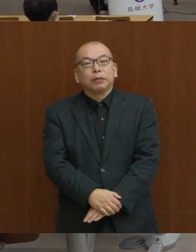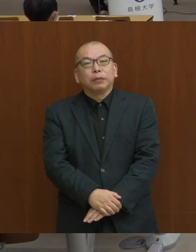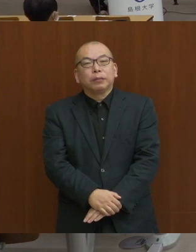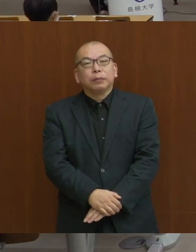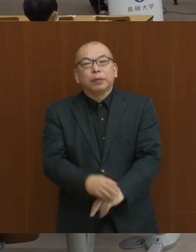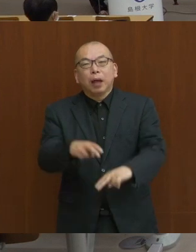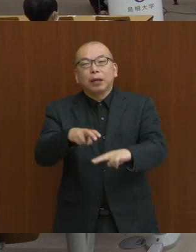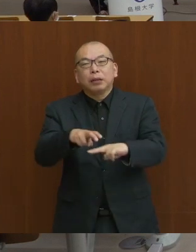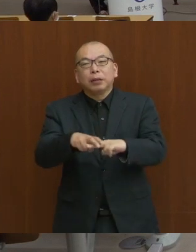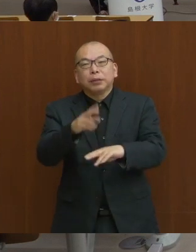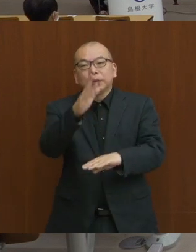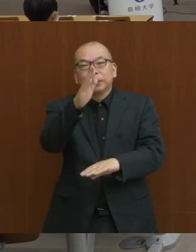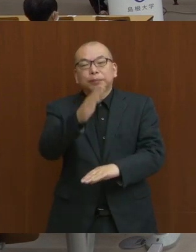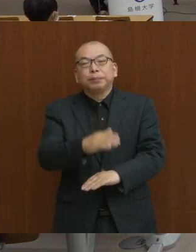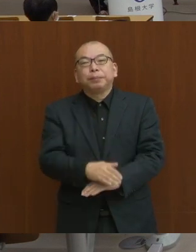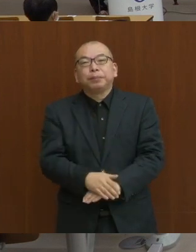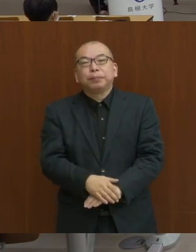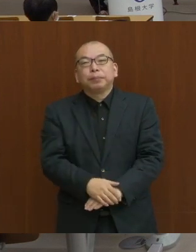着席。